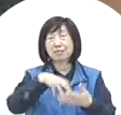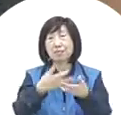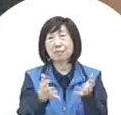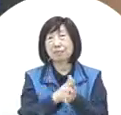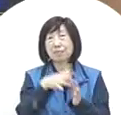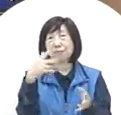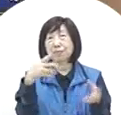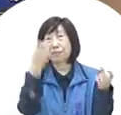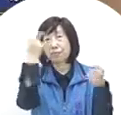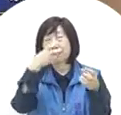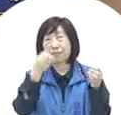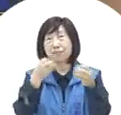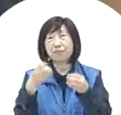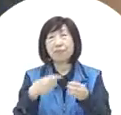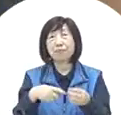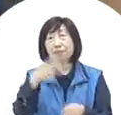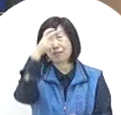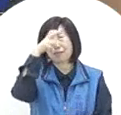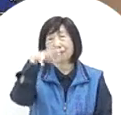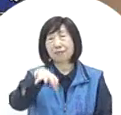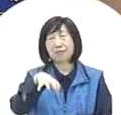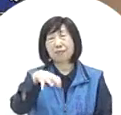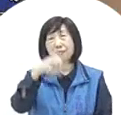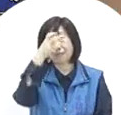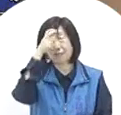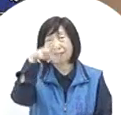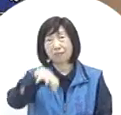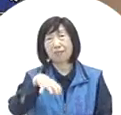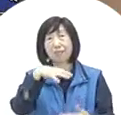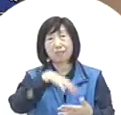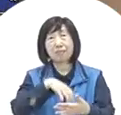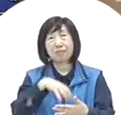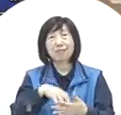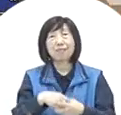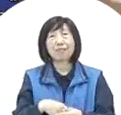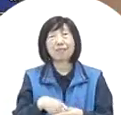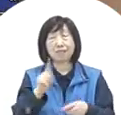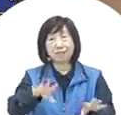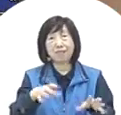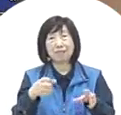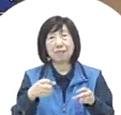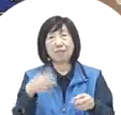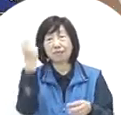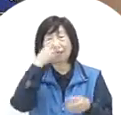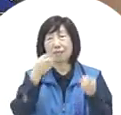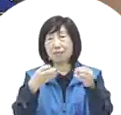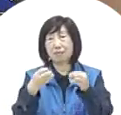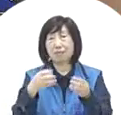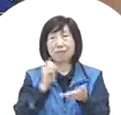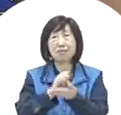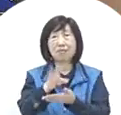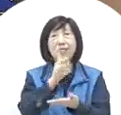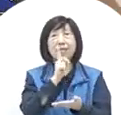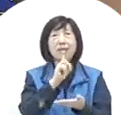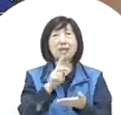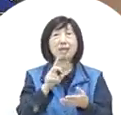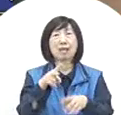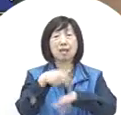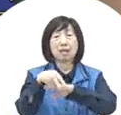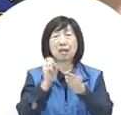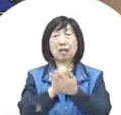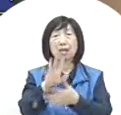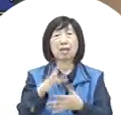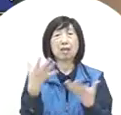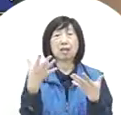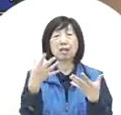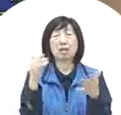说，你们警局内来听我讲，你 们 警局的内部检讨报告明确的写通报没有完成。